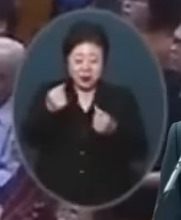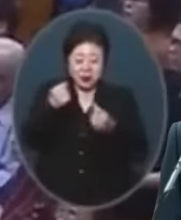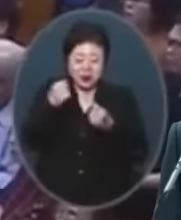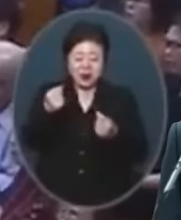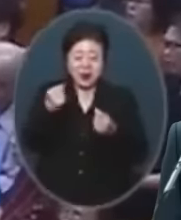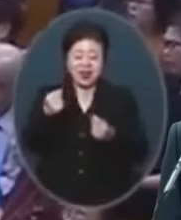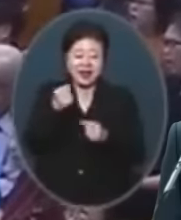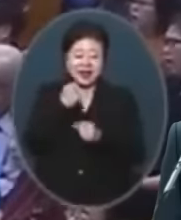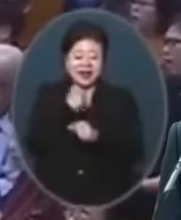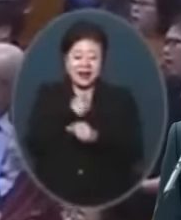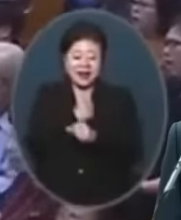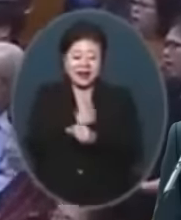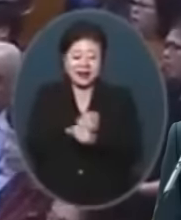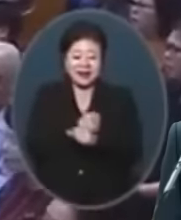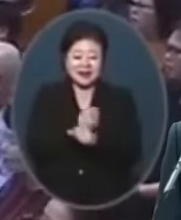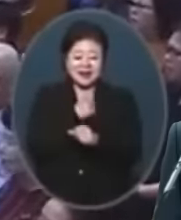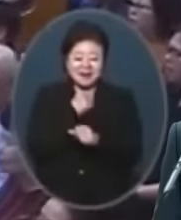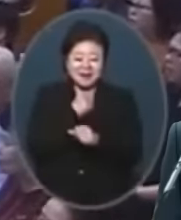잘땐